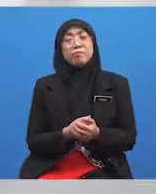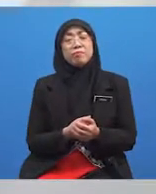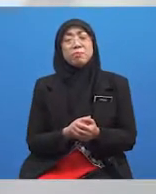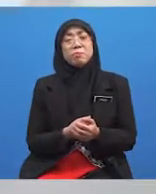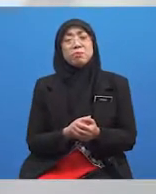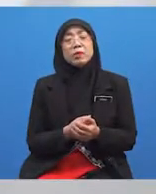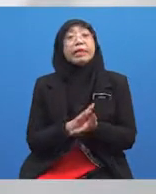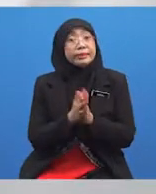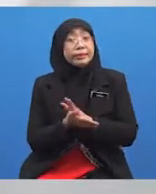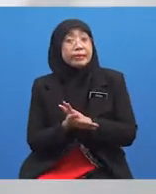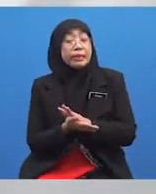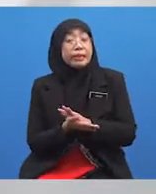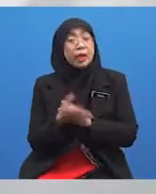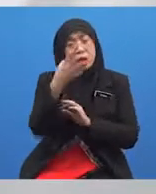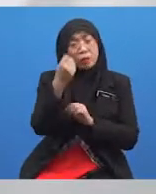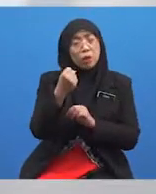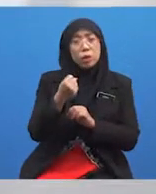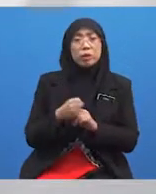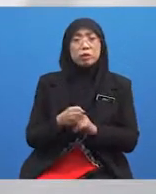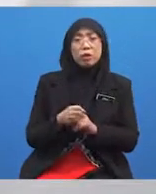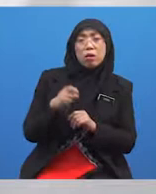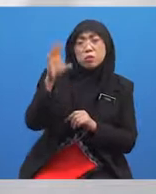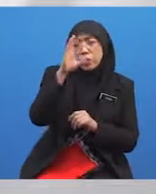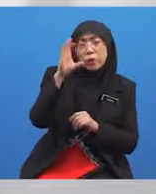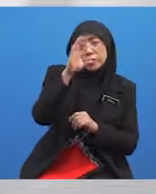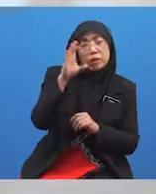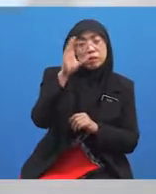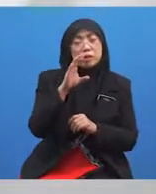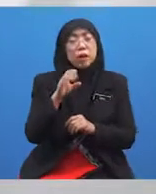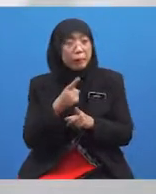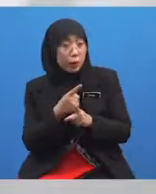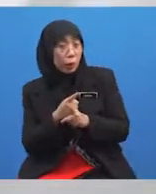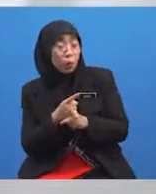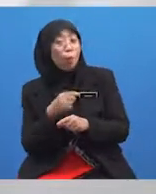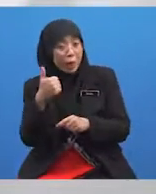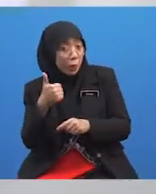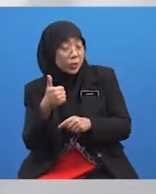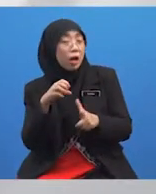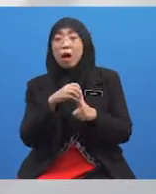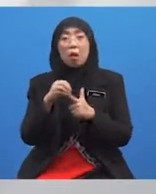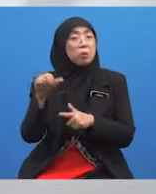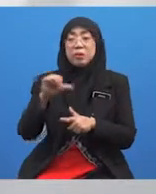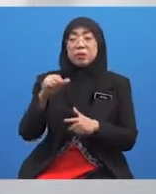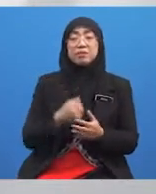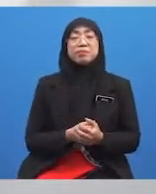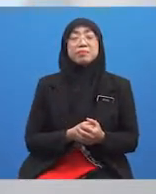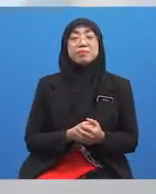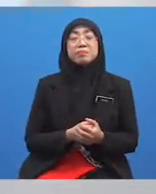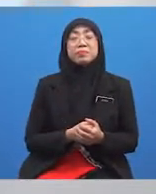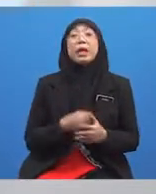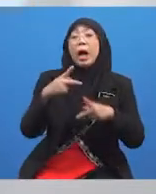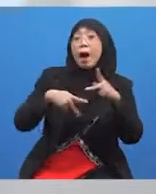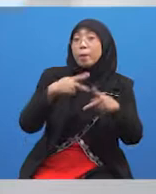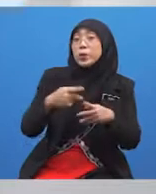mula mencari maklumat tentang kereta yang hendak dibeli dengan cara berkunjung ke kedai pameran kereta. Proses